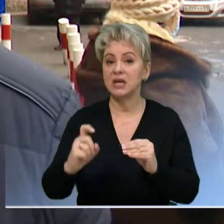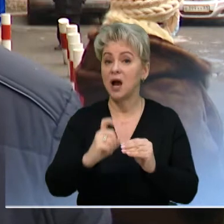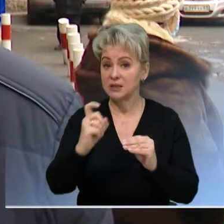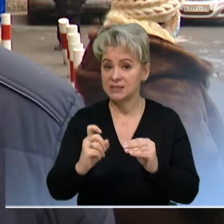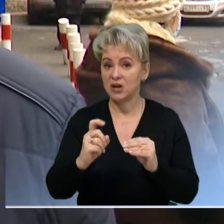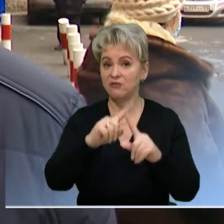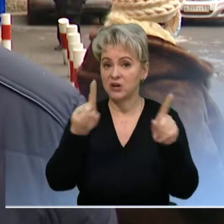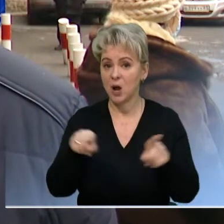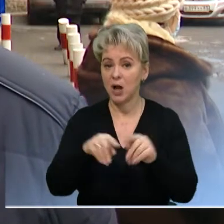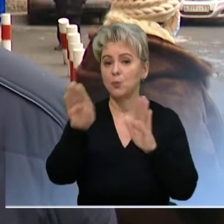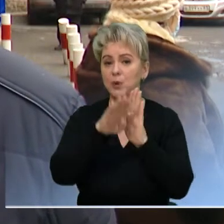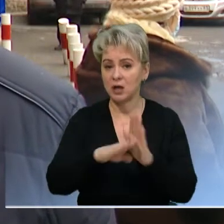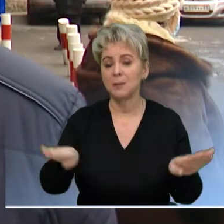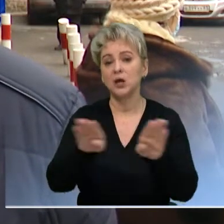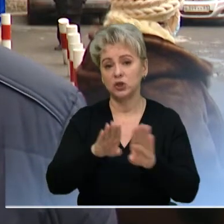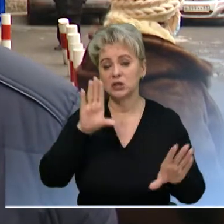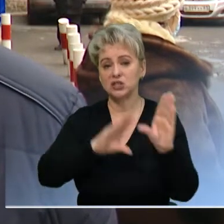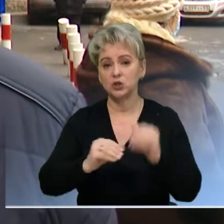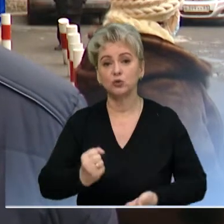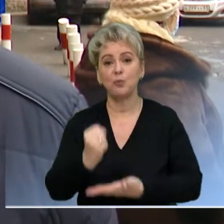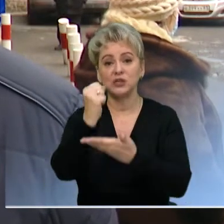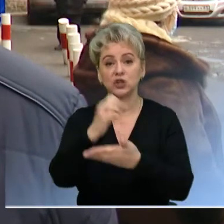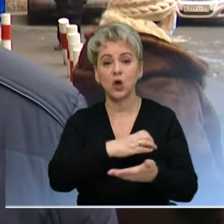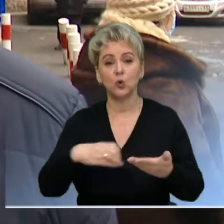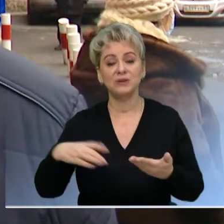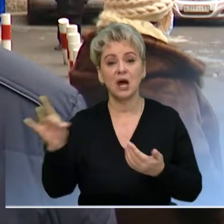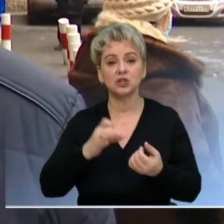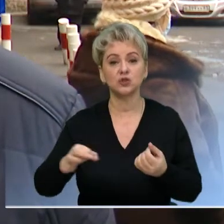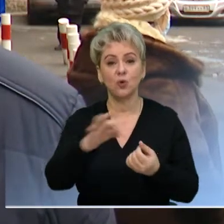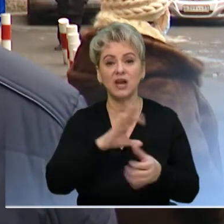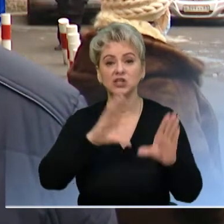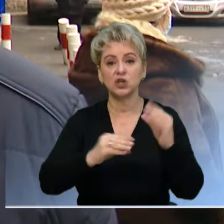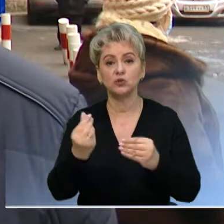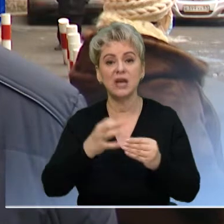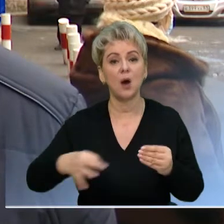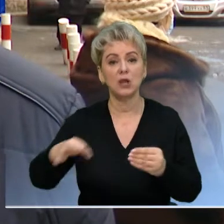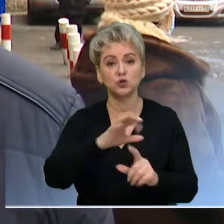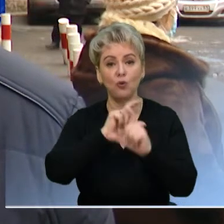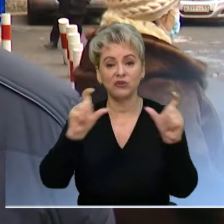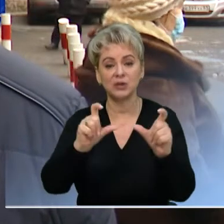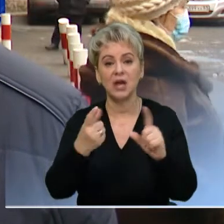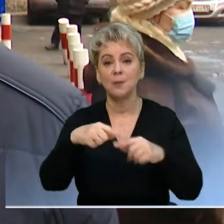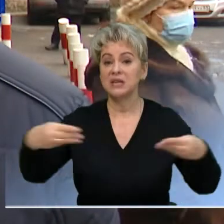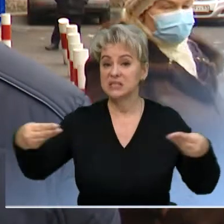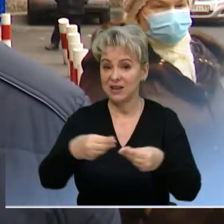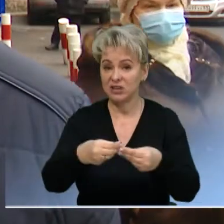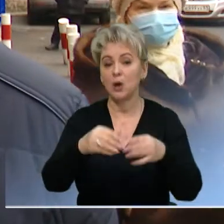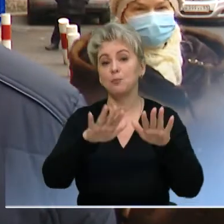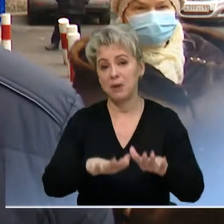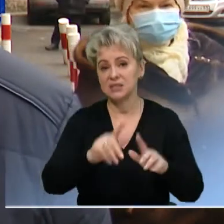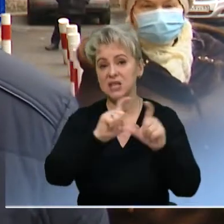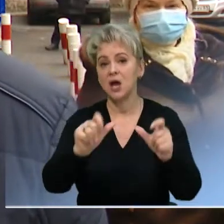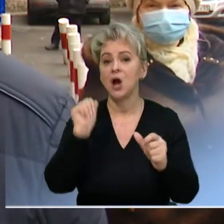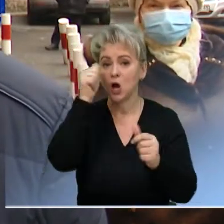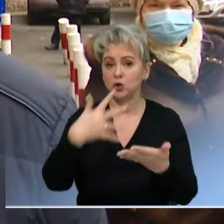собственников в рамках РЕК-программы, так и за счет поддержки губернатора Ростовской области, за счет средств областного бюджета при софинансировании местного бюджета и